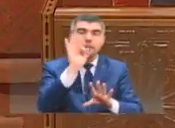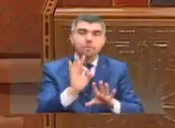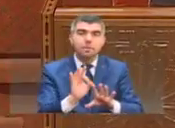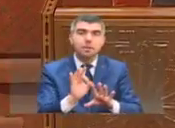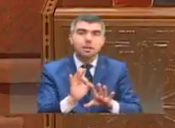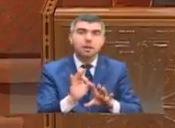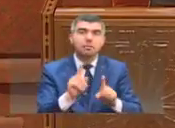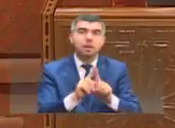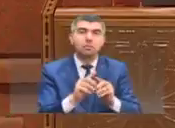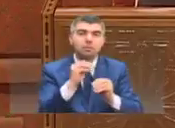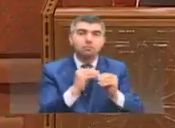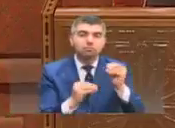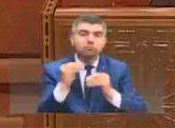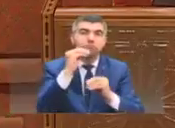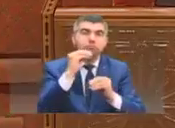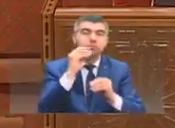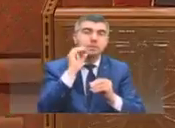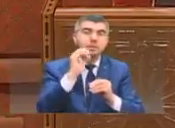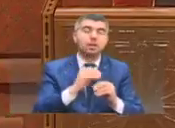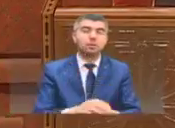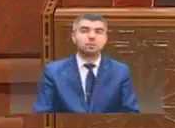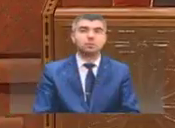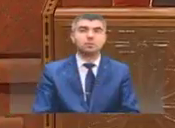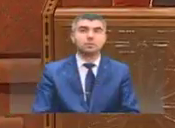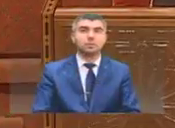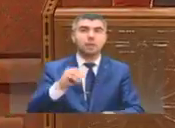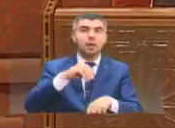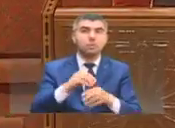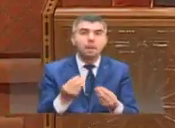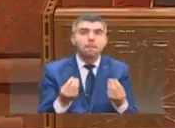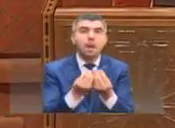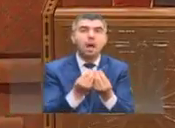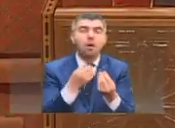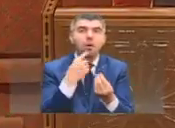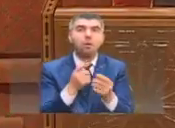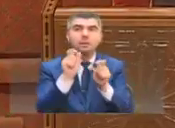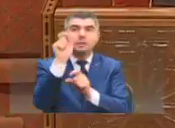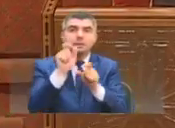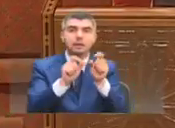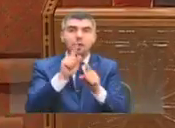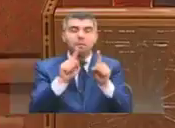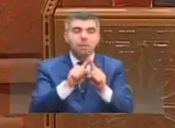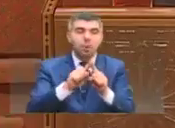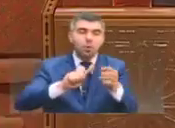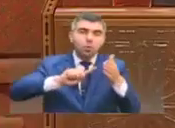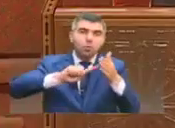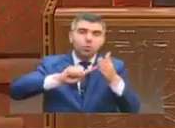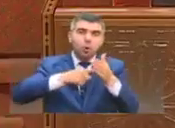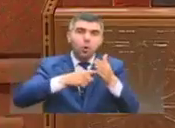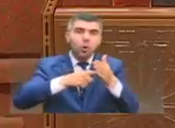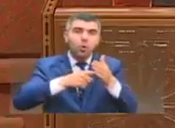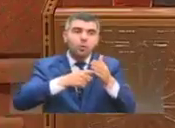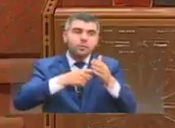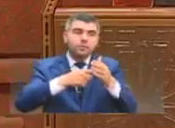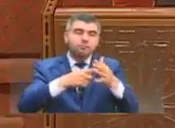الرفع من القدرة الإنتاجية ديال المنظومة، مع المشاركة أيضا للمواطن، بحيث أنه كان داك لي برونشمون سوسيو الربط